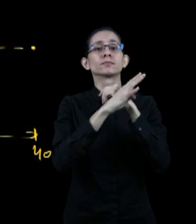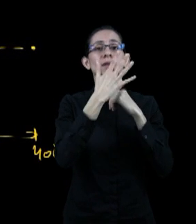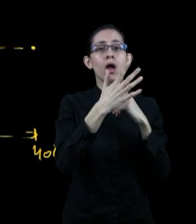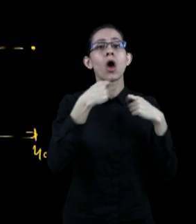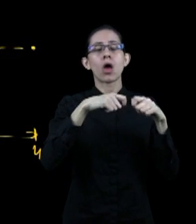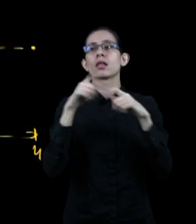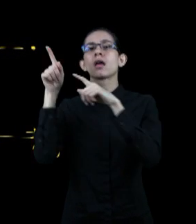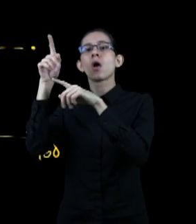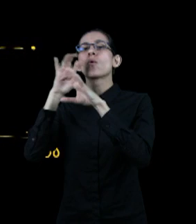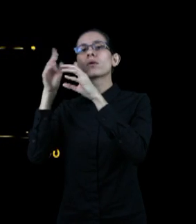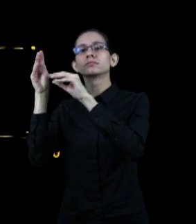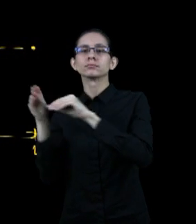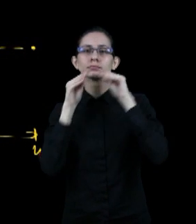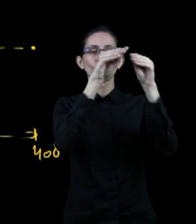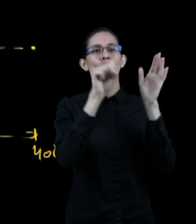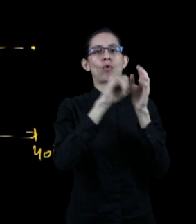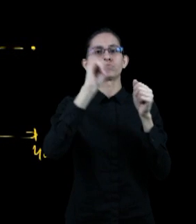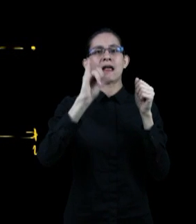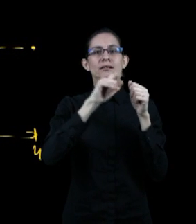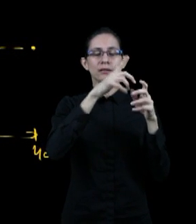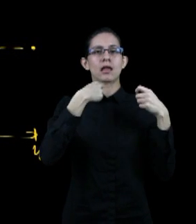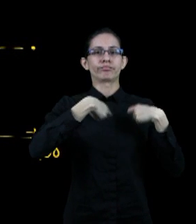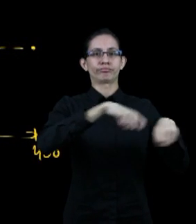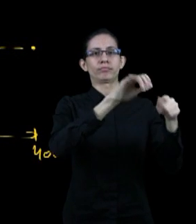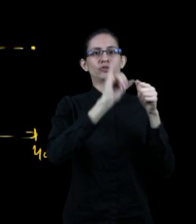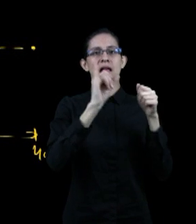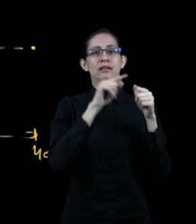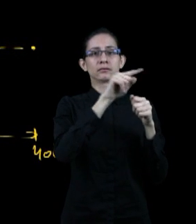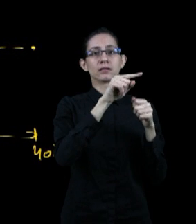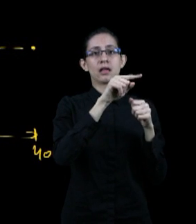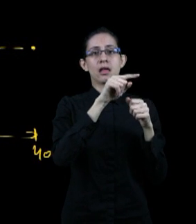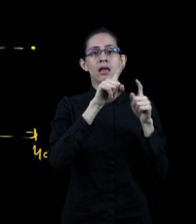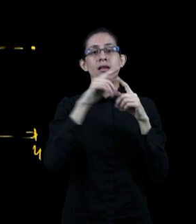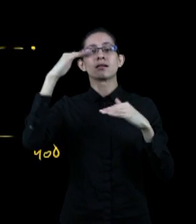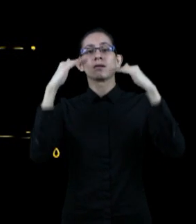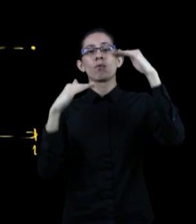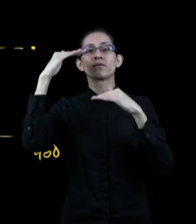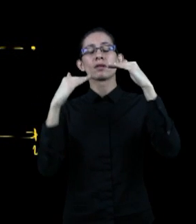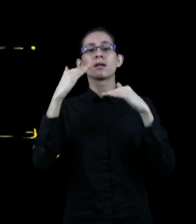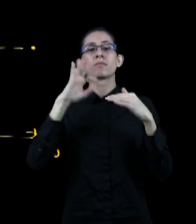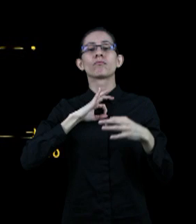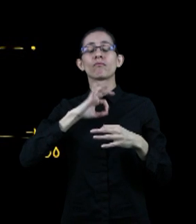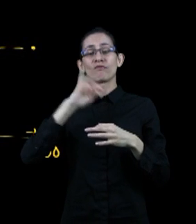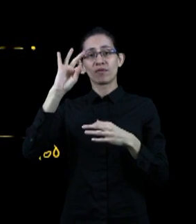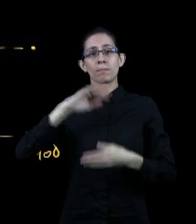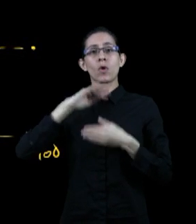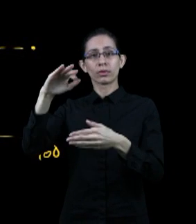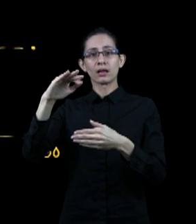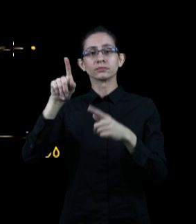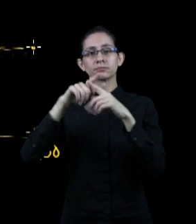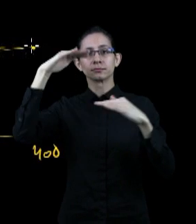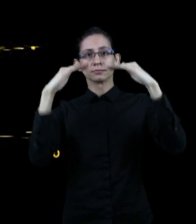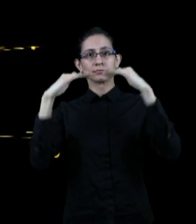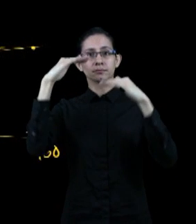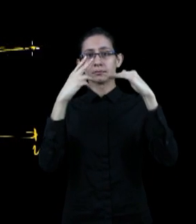przestawi całą produkcję na pszenicę. Widać więc, że krzywa... że krzywa podaży stała się bardzo płaska.